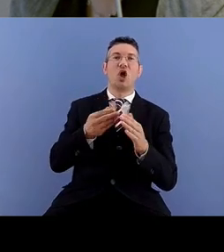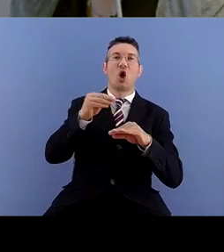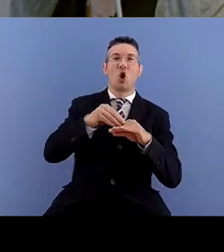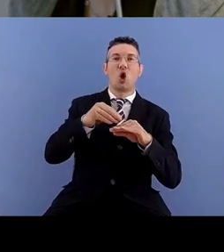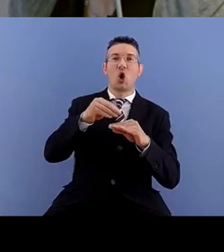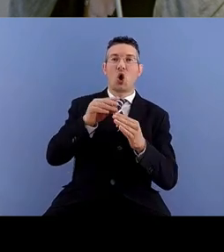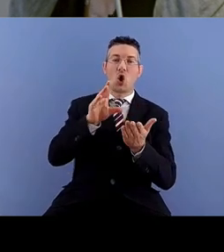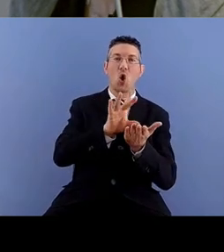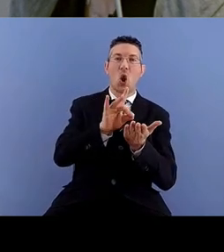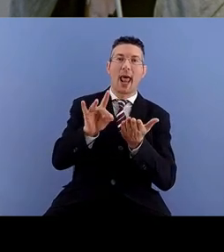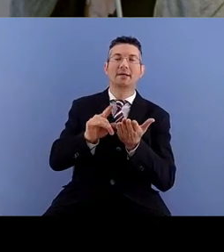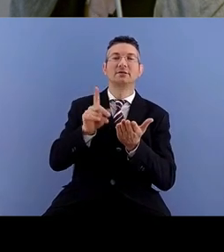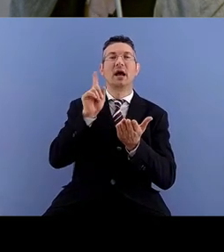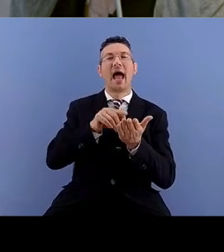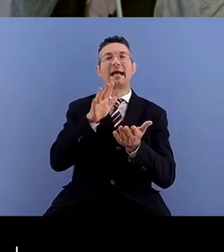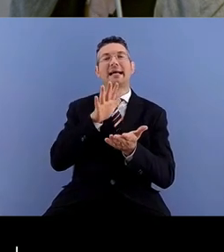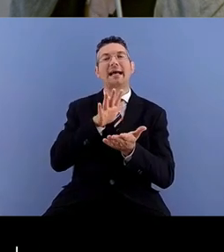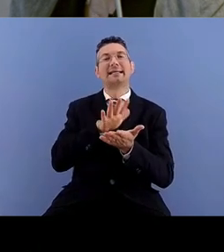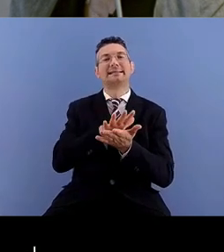3D